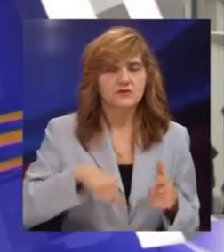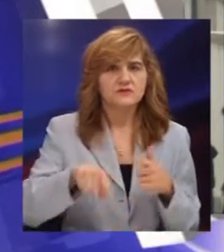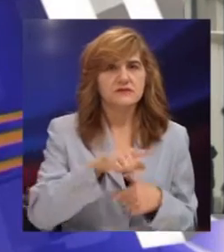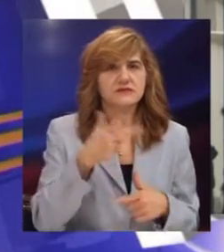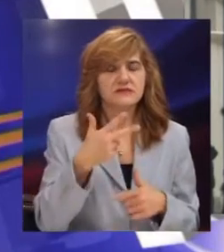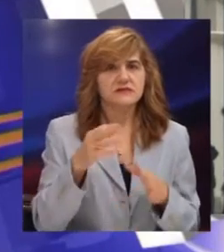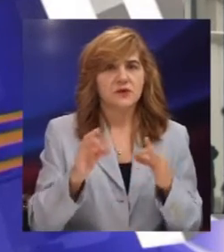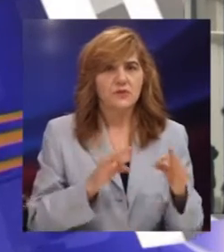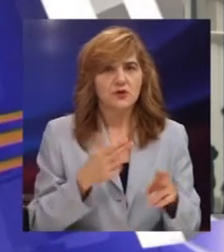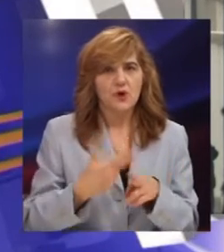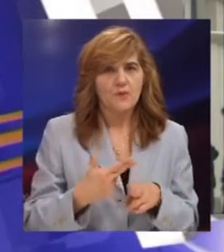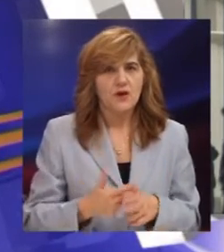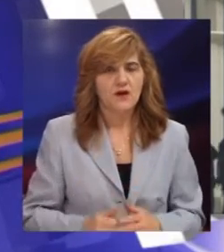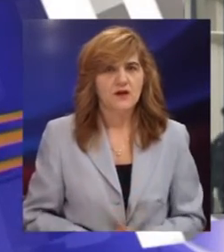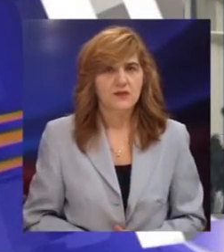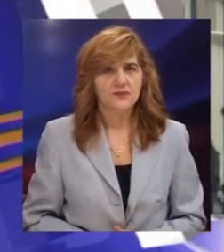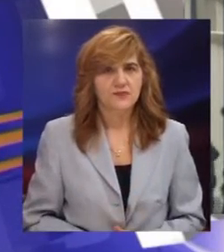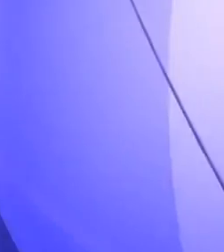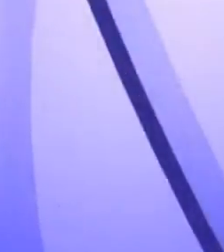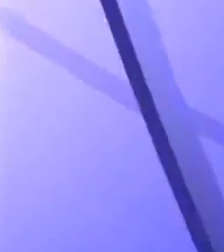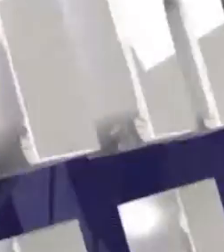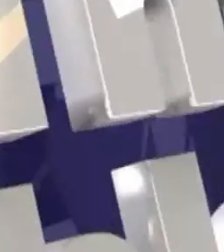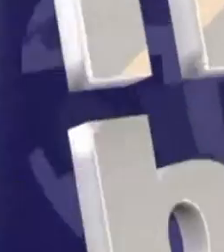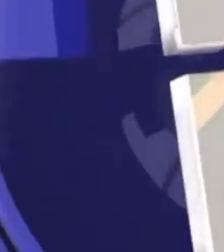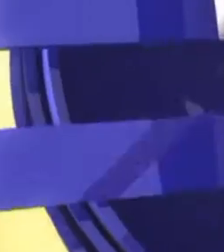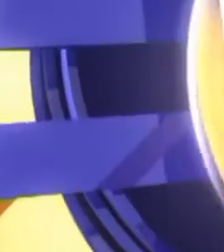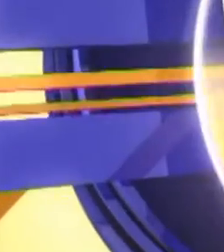čak 30% obolelih.